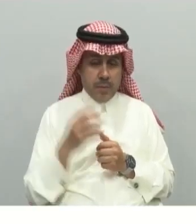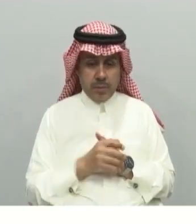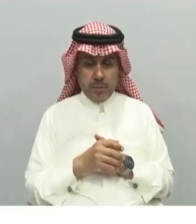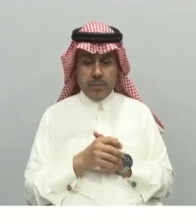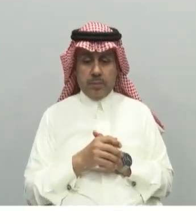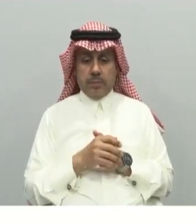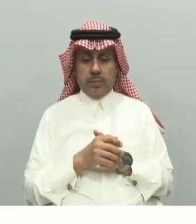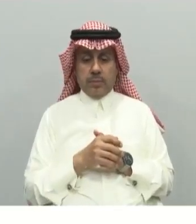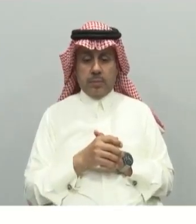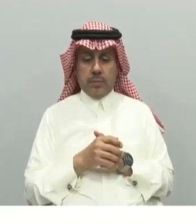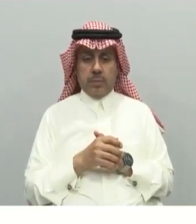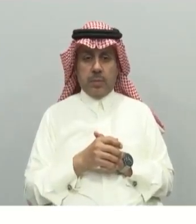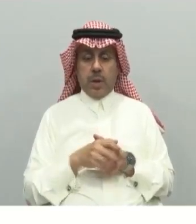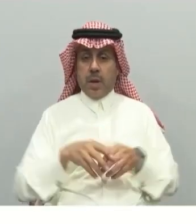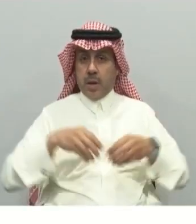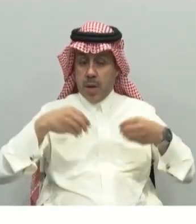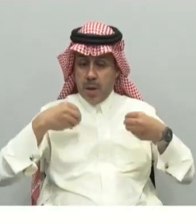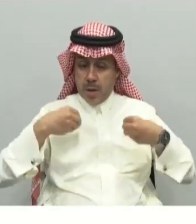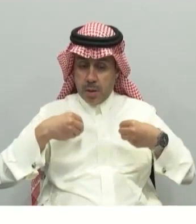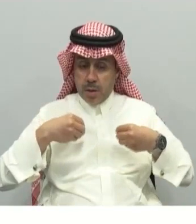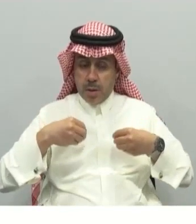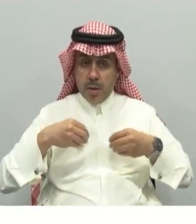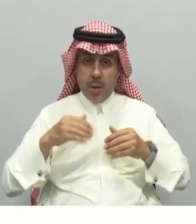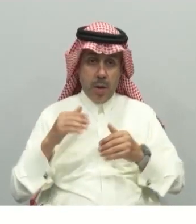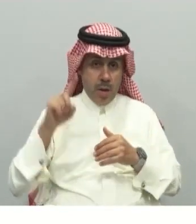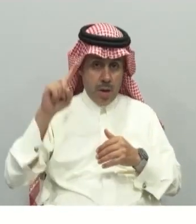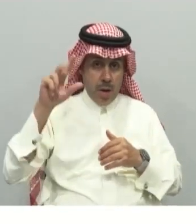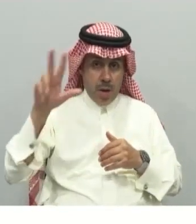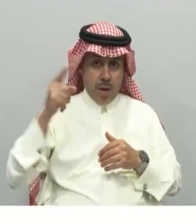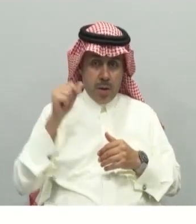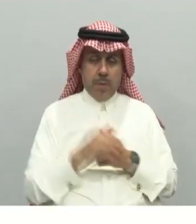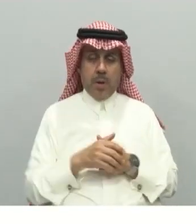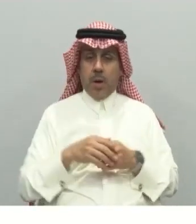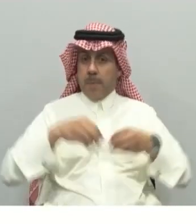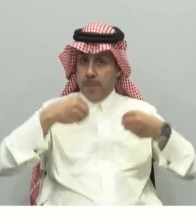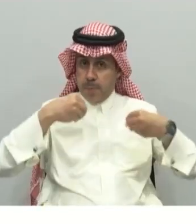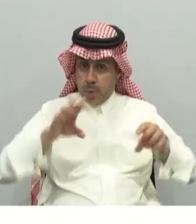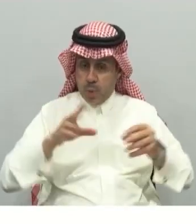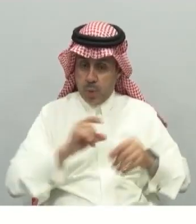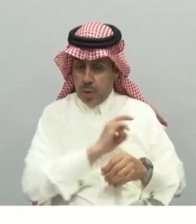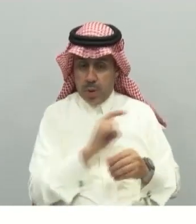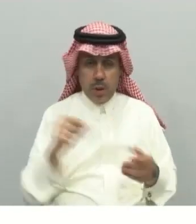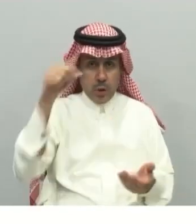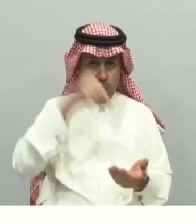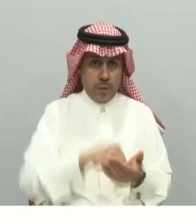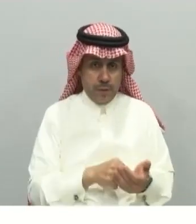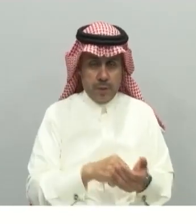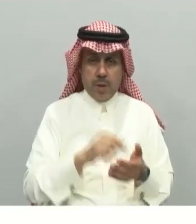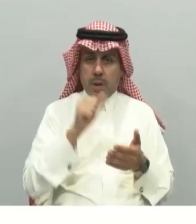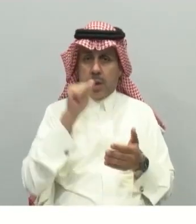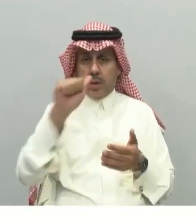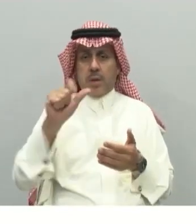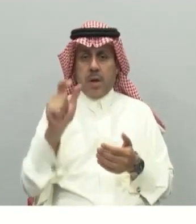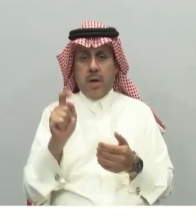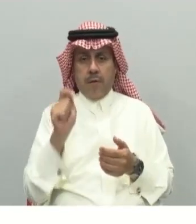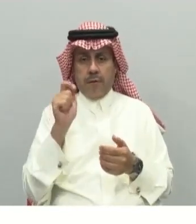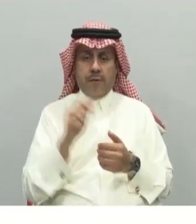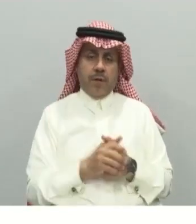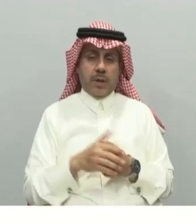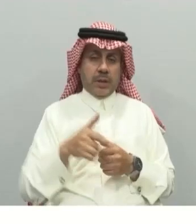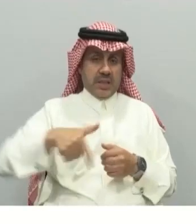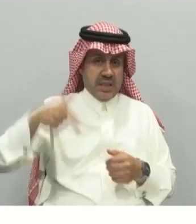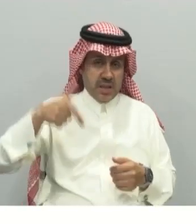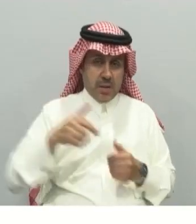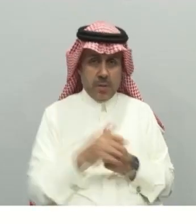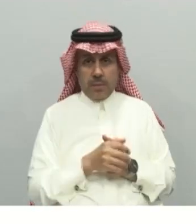الفرق الثاني وهو ان ربا البيو وع لا يجري الا في الاصناف السته السابقه التي